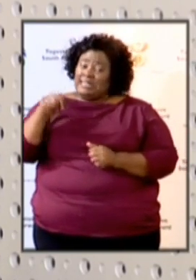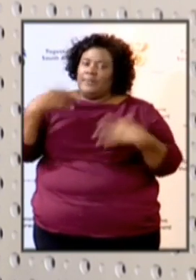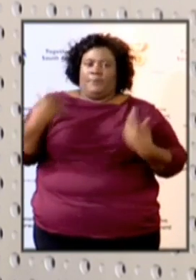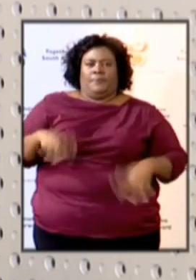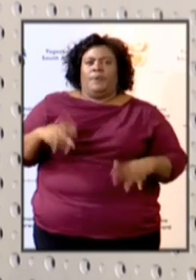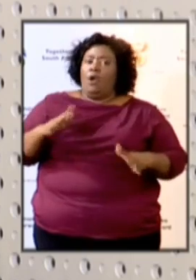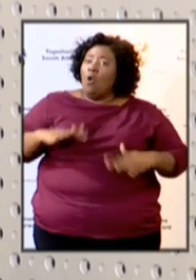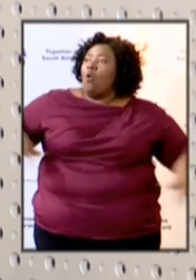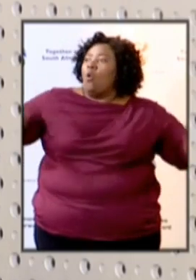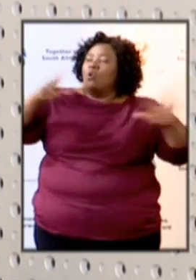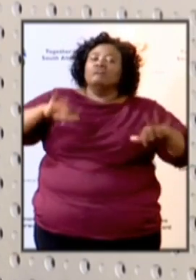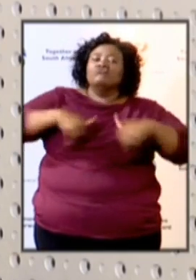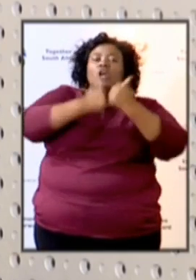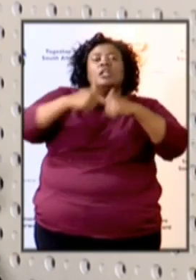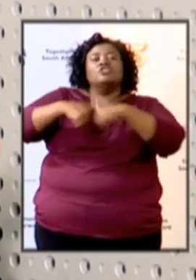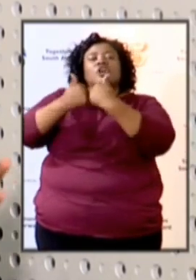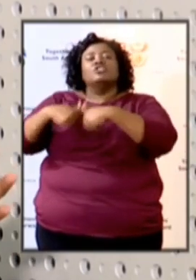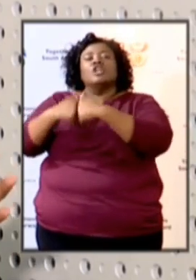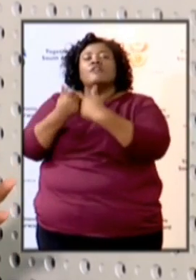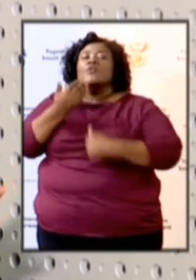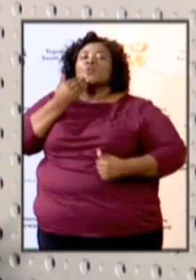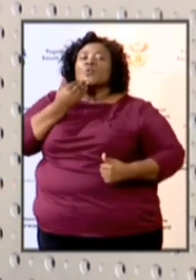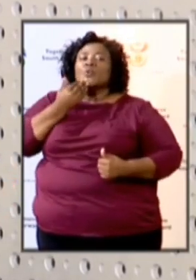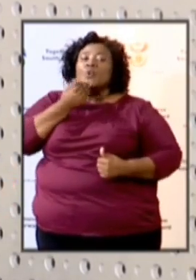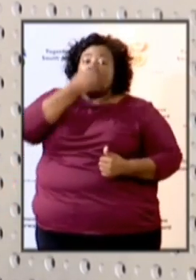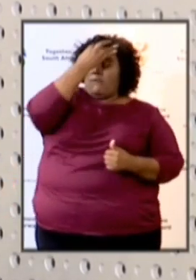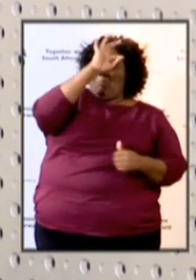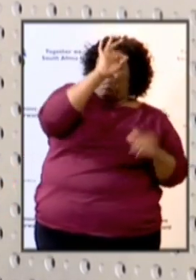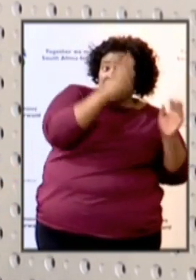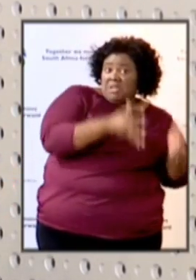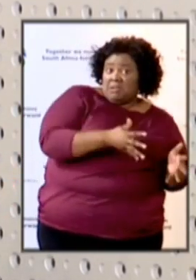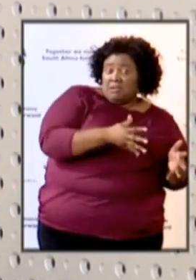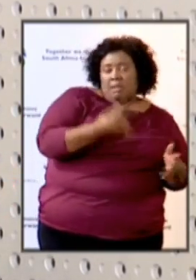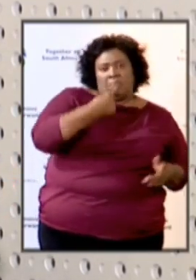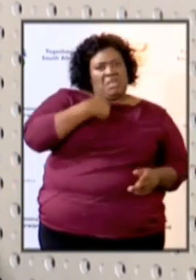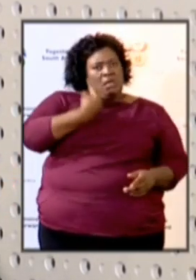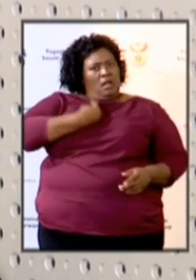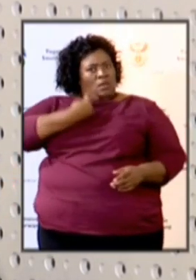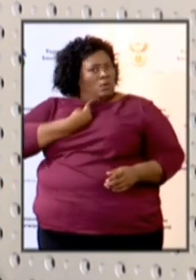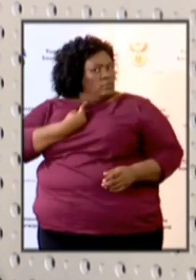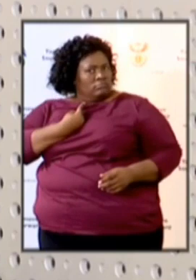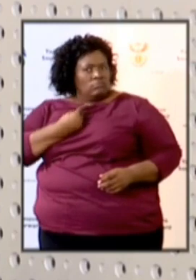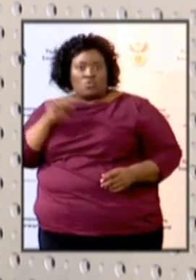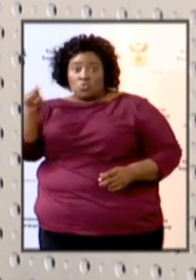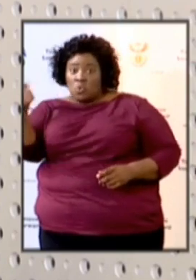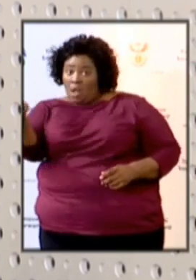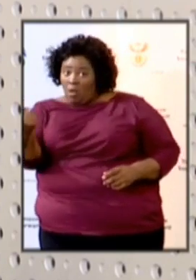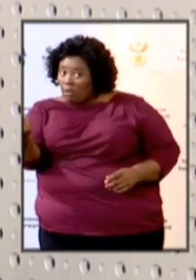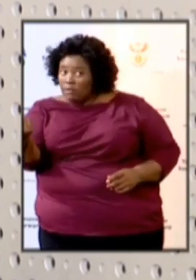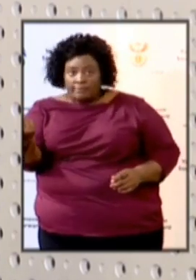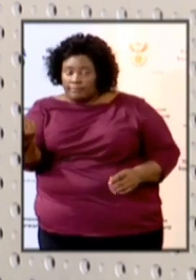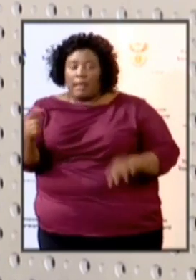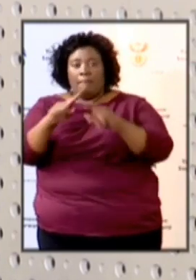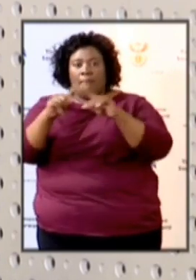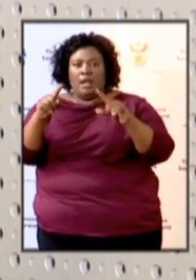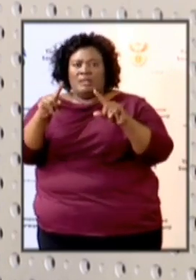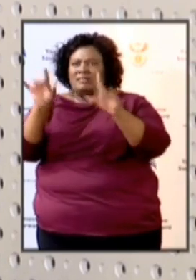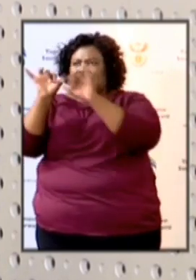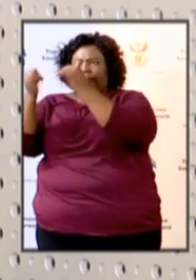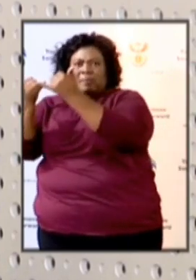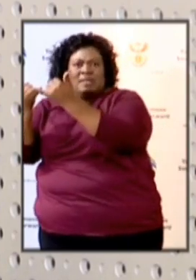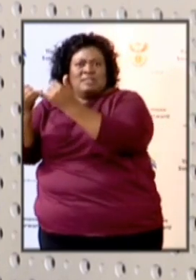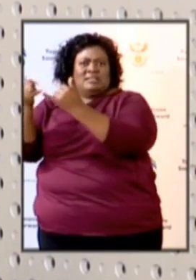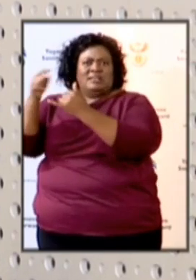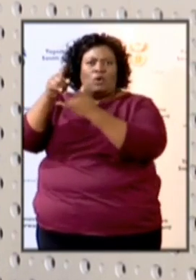inselelo yethu sonke, hayi kahulumeni, hayi yami ngedwa, hayi yakho wedwa, yabaqashi,